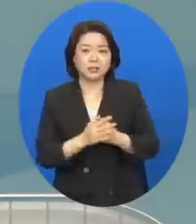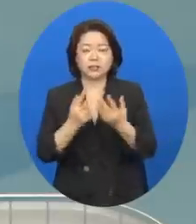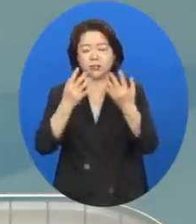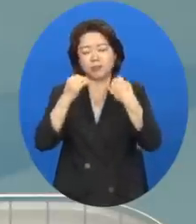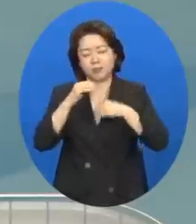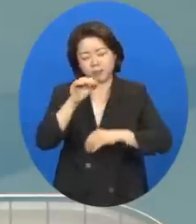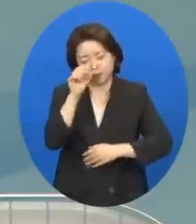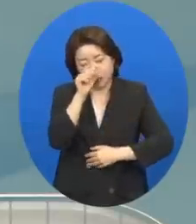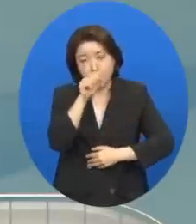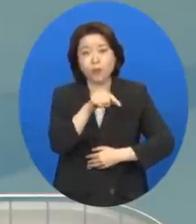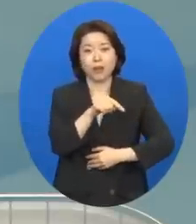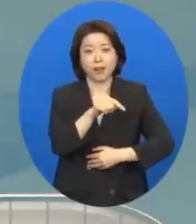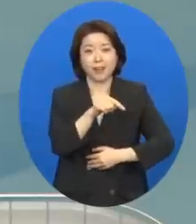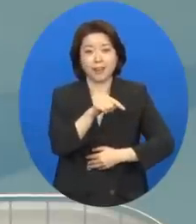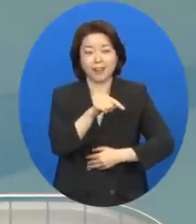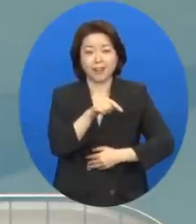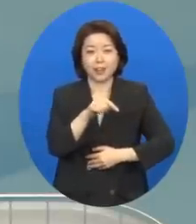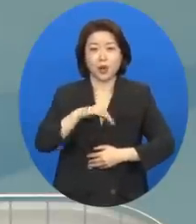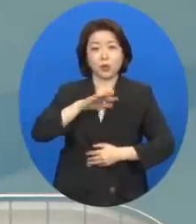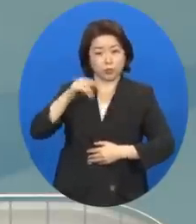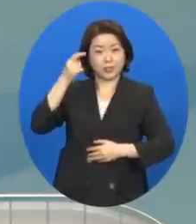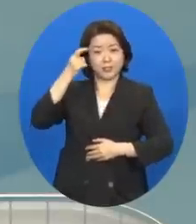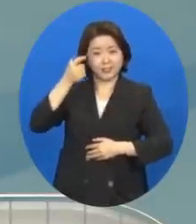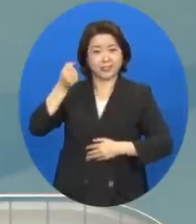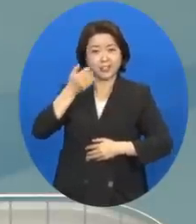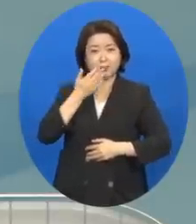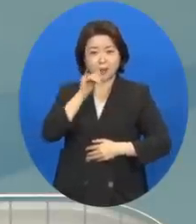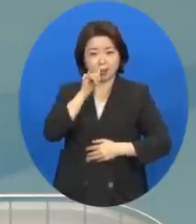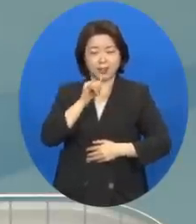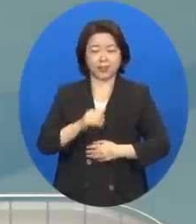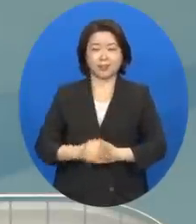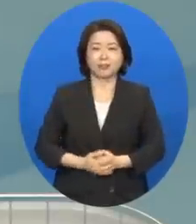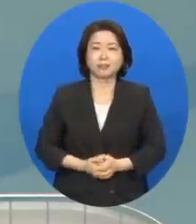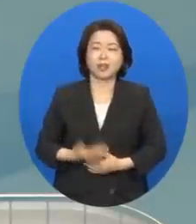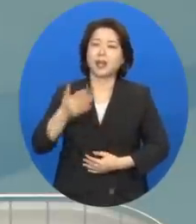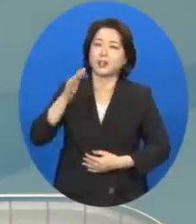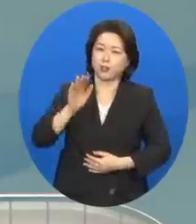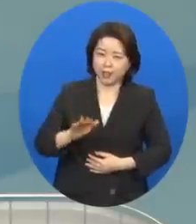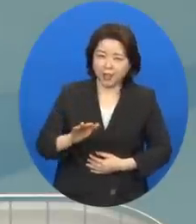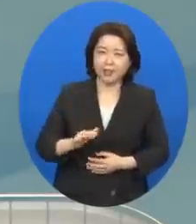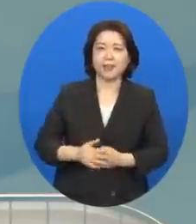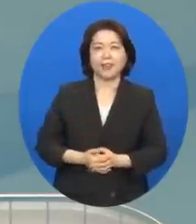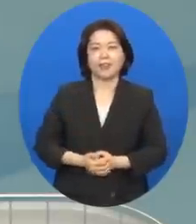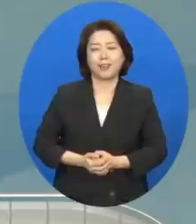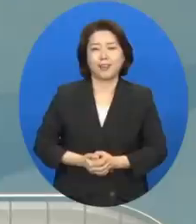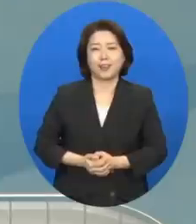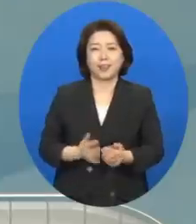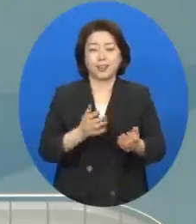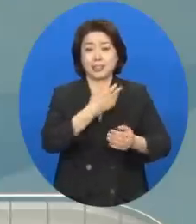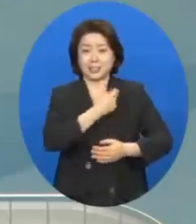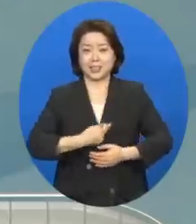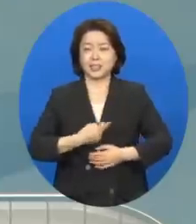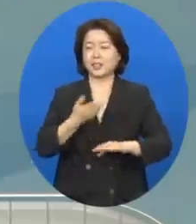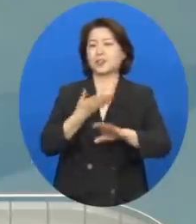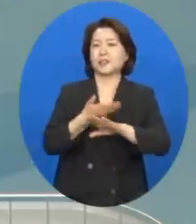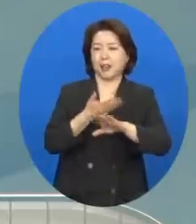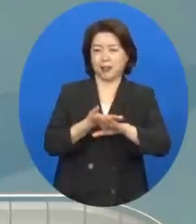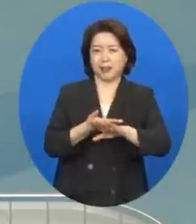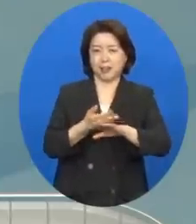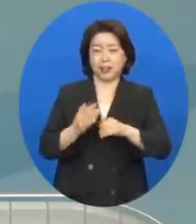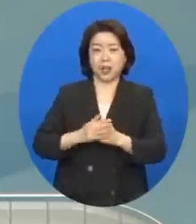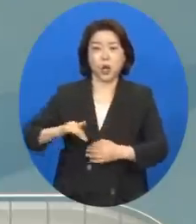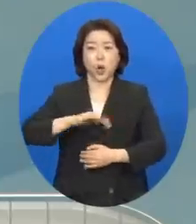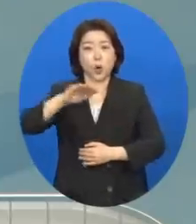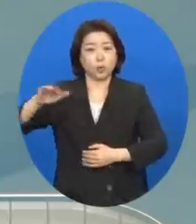좋을까? 우리는 그런 생각할 수 있죠. 그러나 제자들은 아마 다를 거예요.